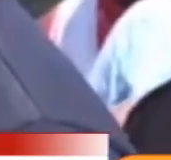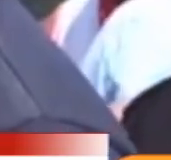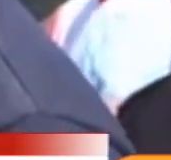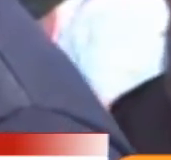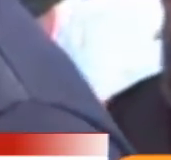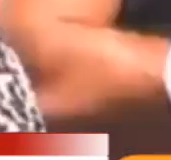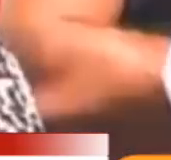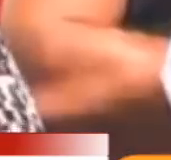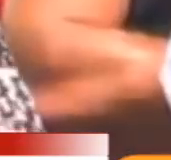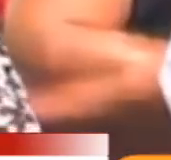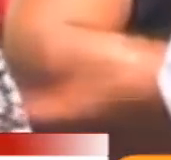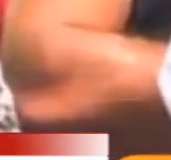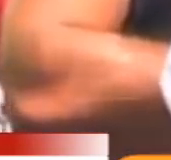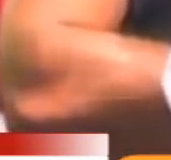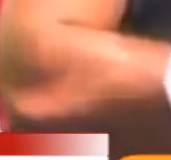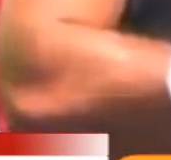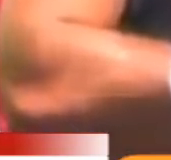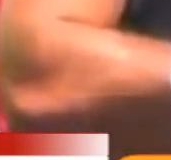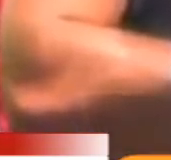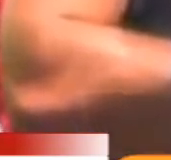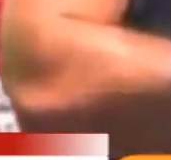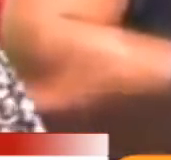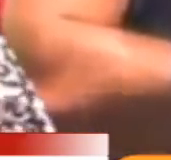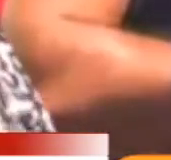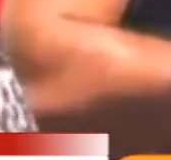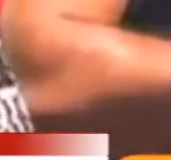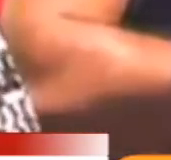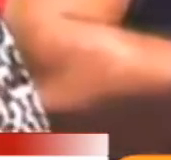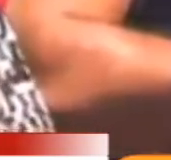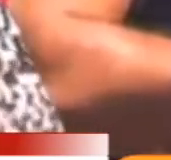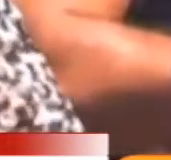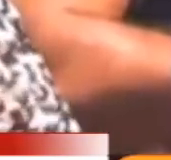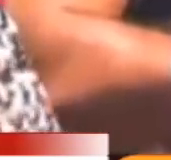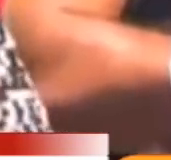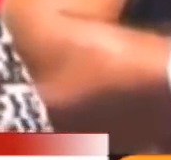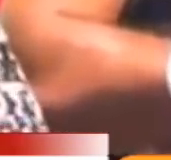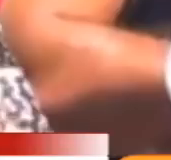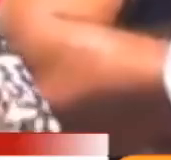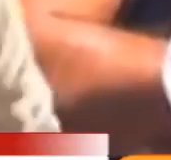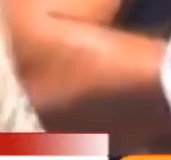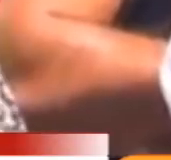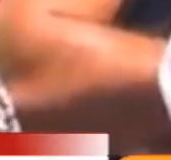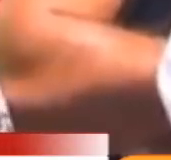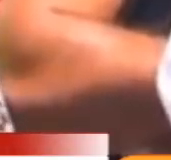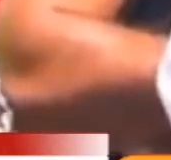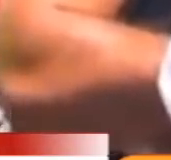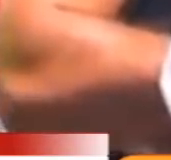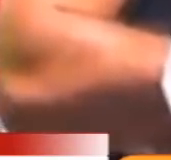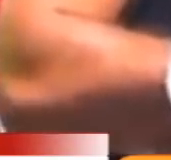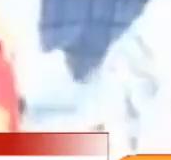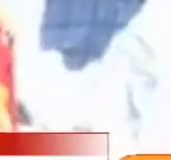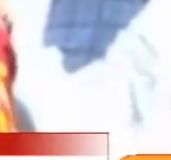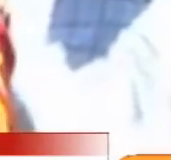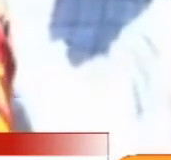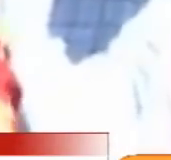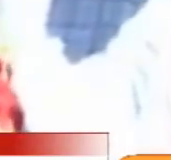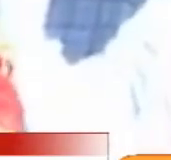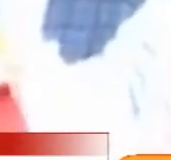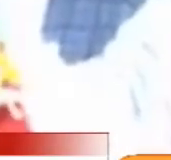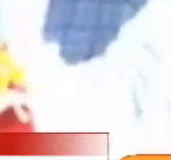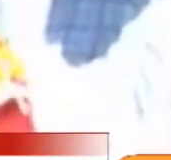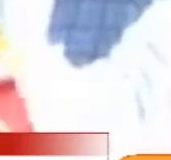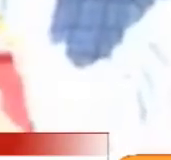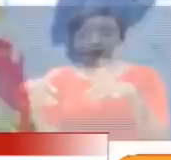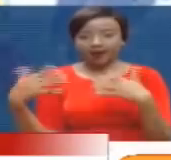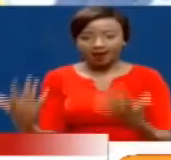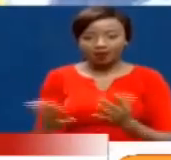kuelekea saa 8. Na tunajua hii na feri ndio itakuwa ina determine ile curfew ya side ya Likoni itakuwa vipi. It's